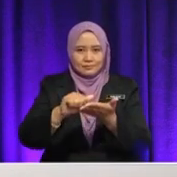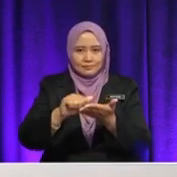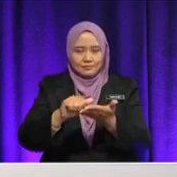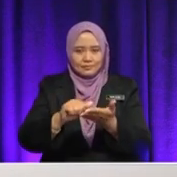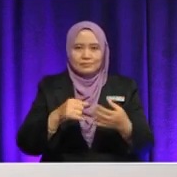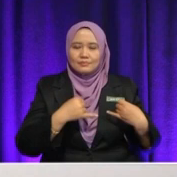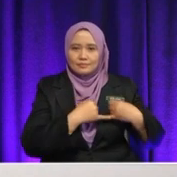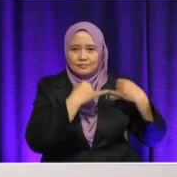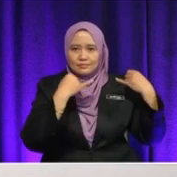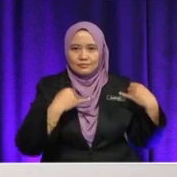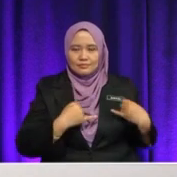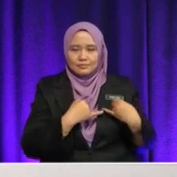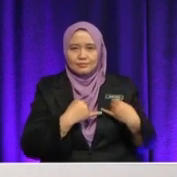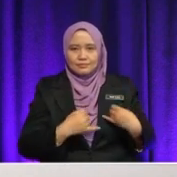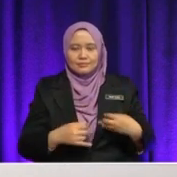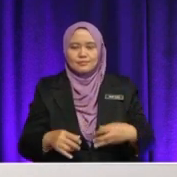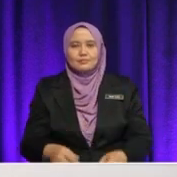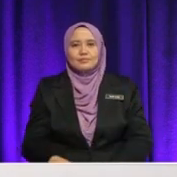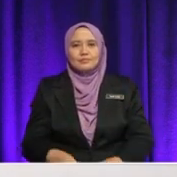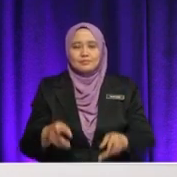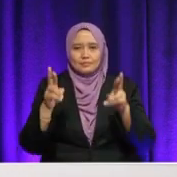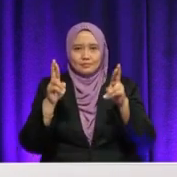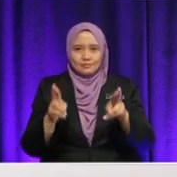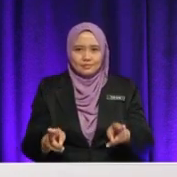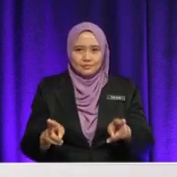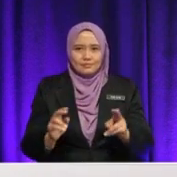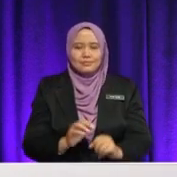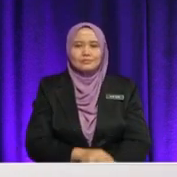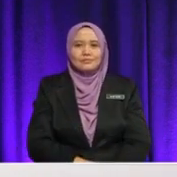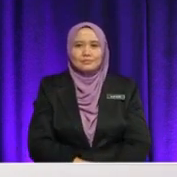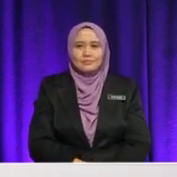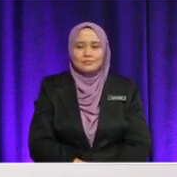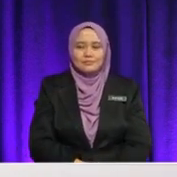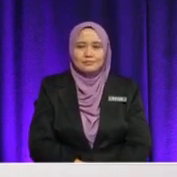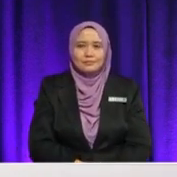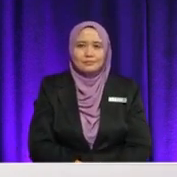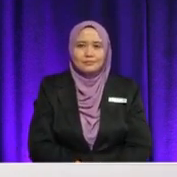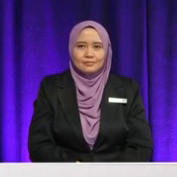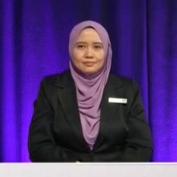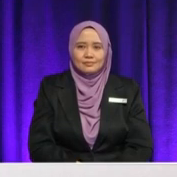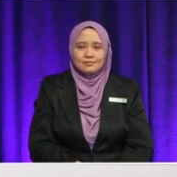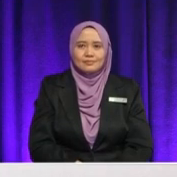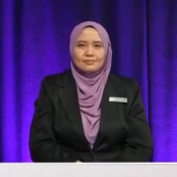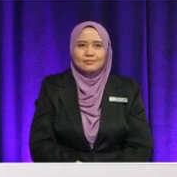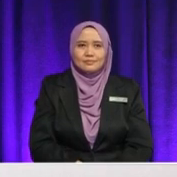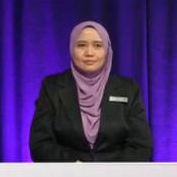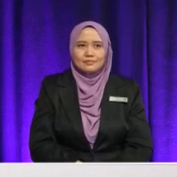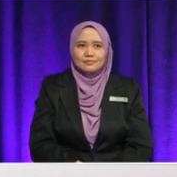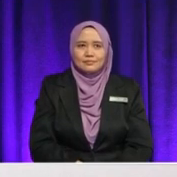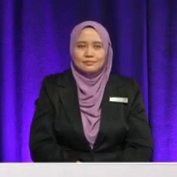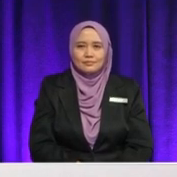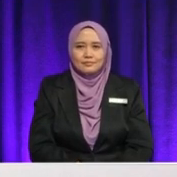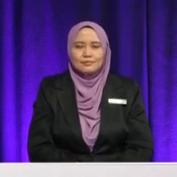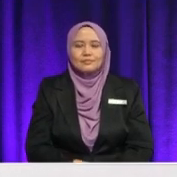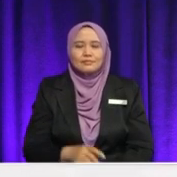dan juga berjiwa rakyat mega88 Yati taman saja kepada ayat Betul Pak diem sebut